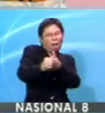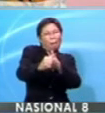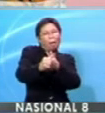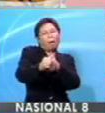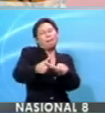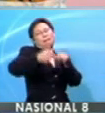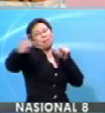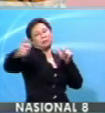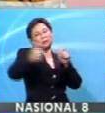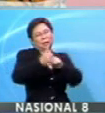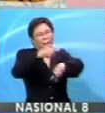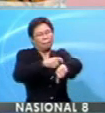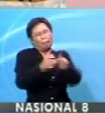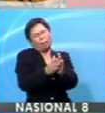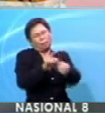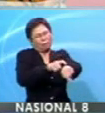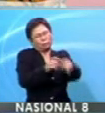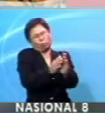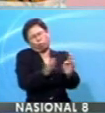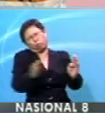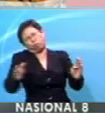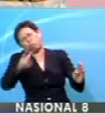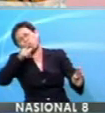berskala besar dengan tempoh terlalu